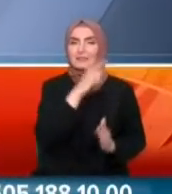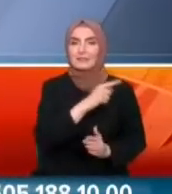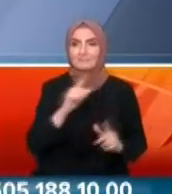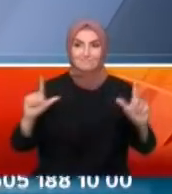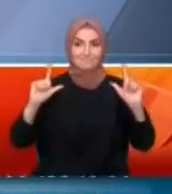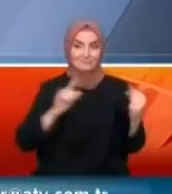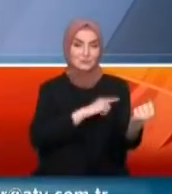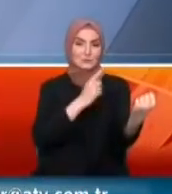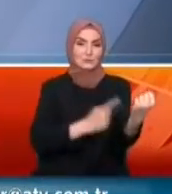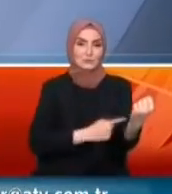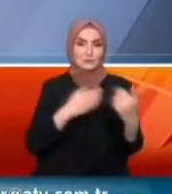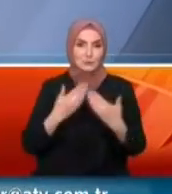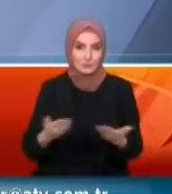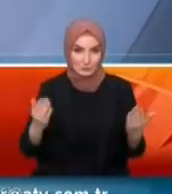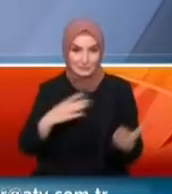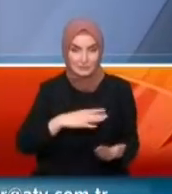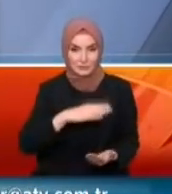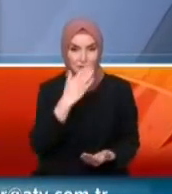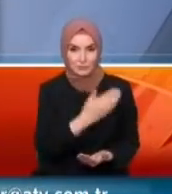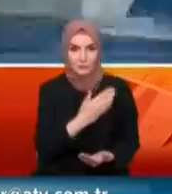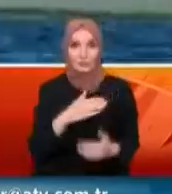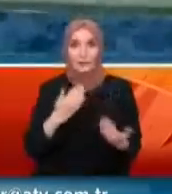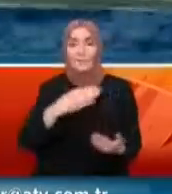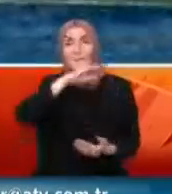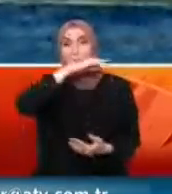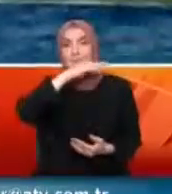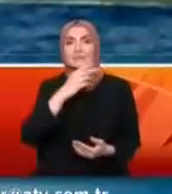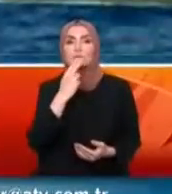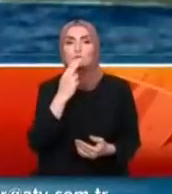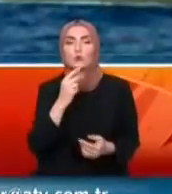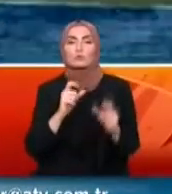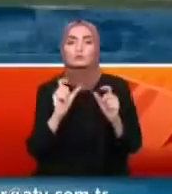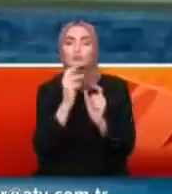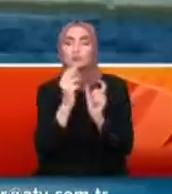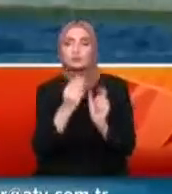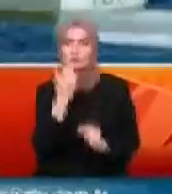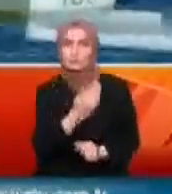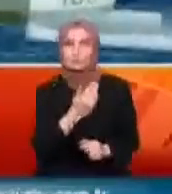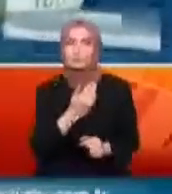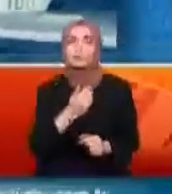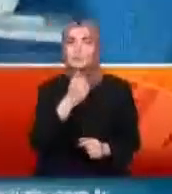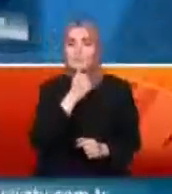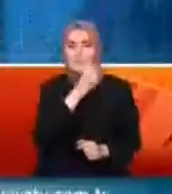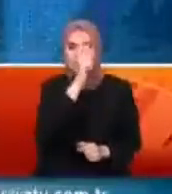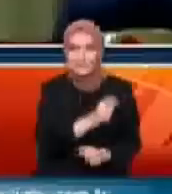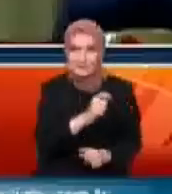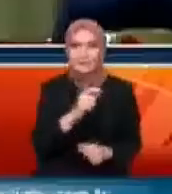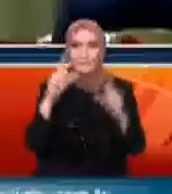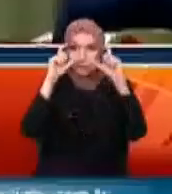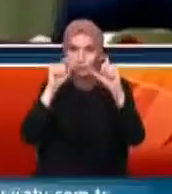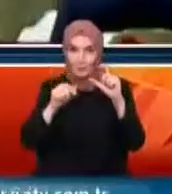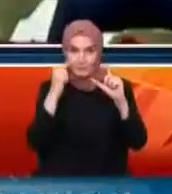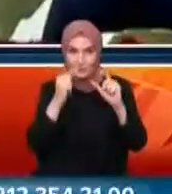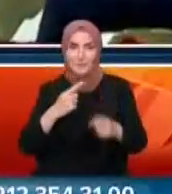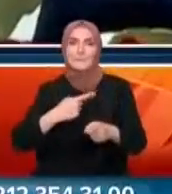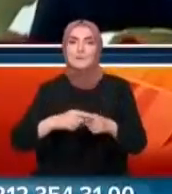Mısır ordu sözcüsü Tamer El-Rifai tatbikat haberini montajlı fotoğrafla paylaşarak bir çuval inciri berbat etti.